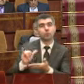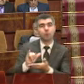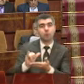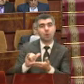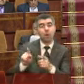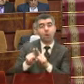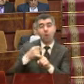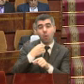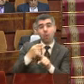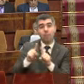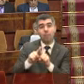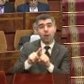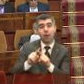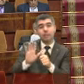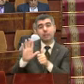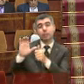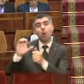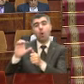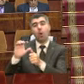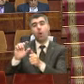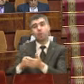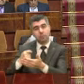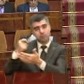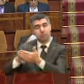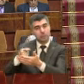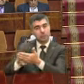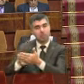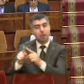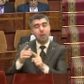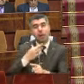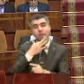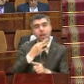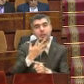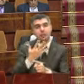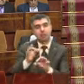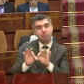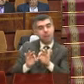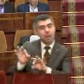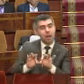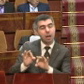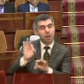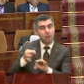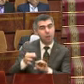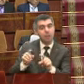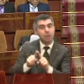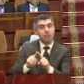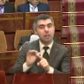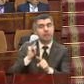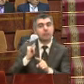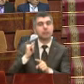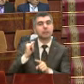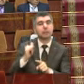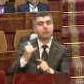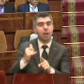ديال التعويض هي 6 أشهر الاكثر، وبذلك خاص تبسيط المساطر ما امكن باش يمكن هذا الاجيل يستافد